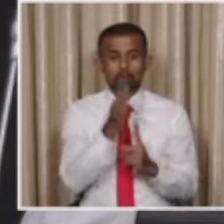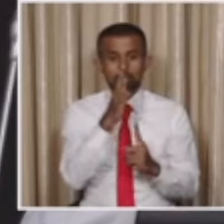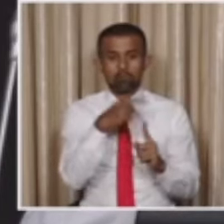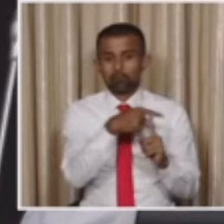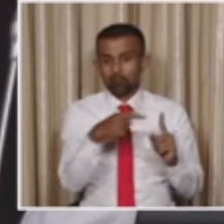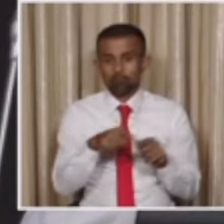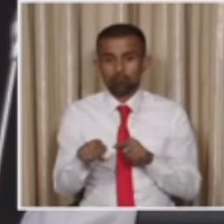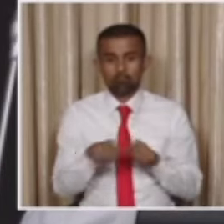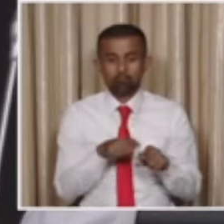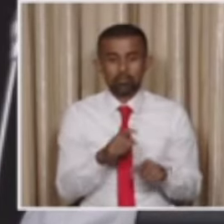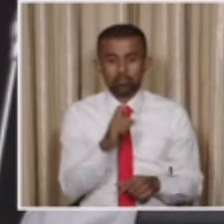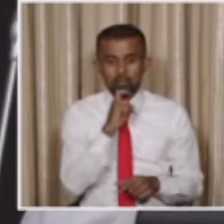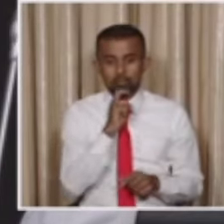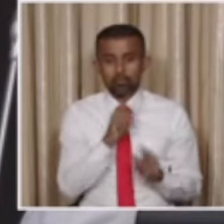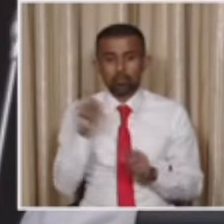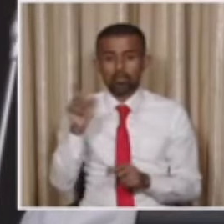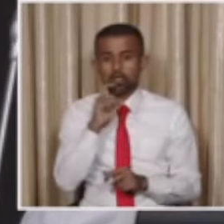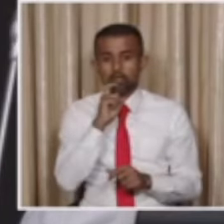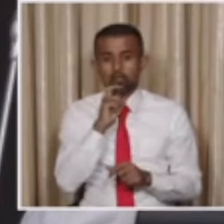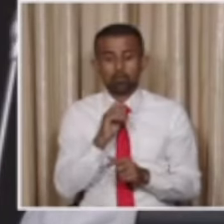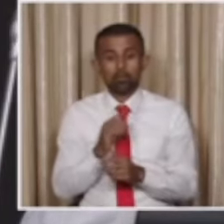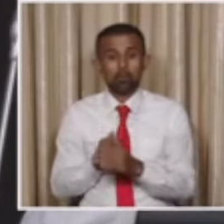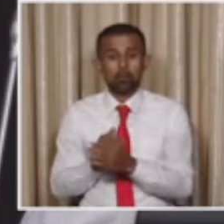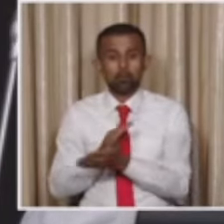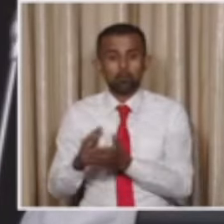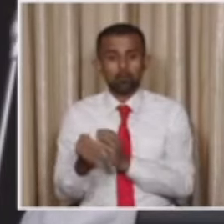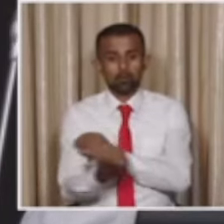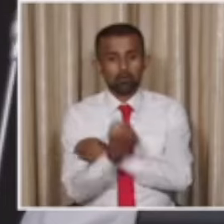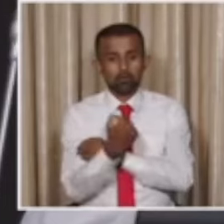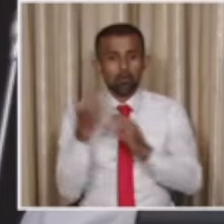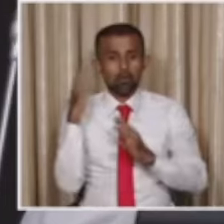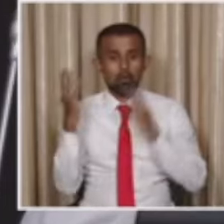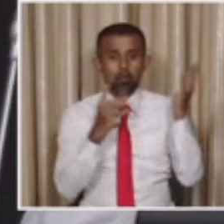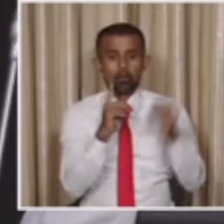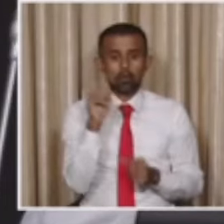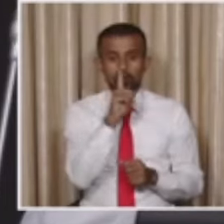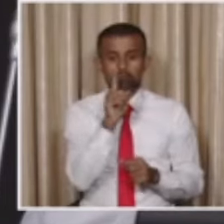විදියට අධිකරණයට ගිල්ල නඩුවලට පෙනීහිටින්න බලය ලැබපු ලෝක එකම පුද්ගලයා.